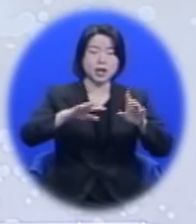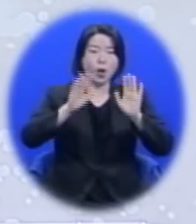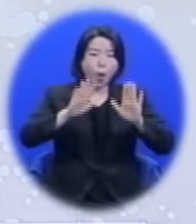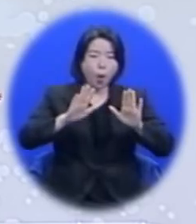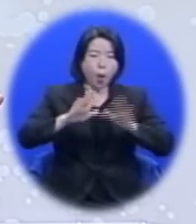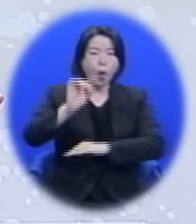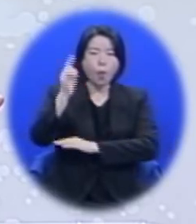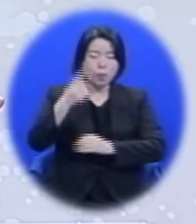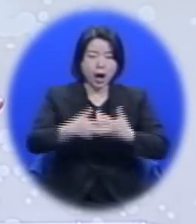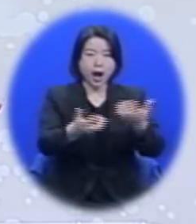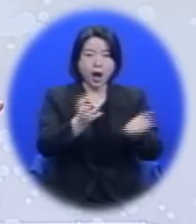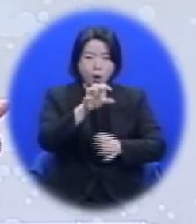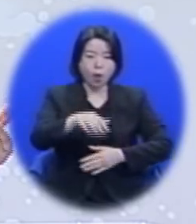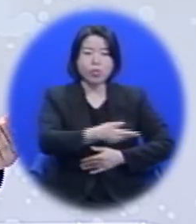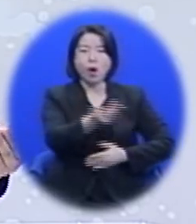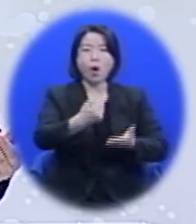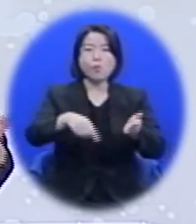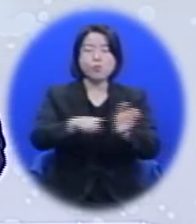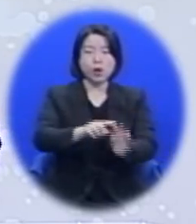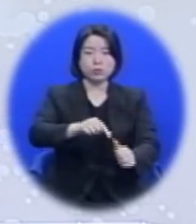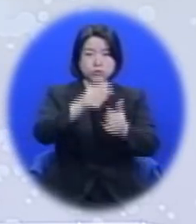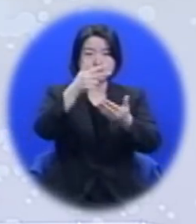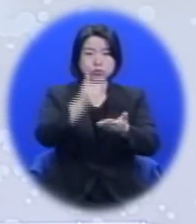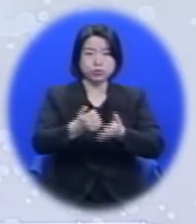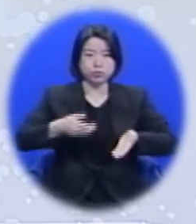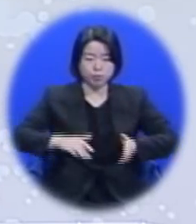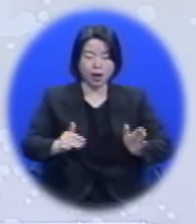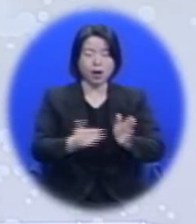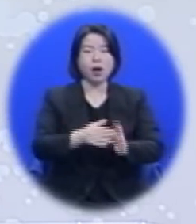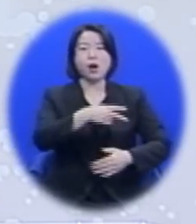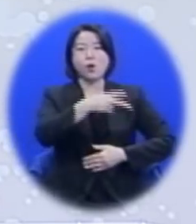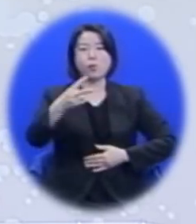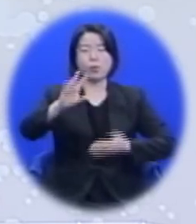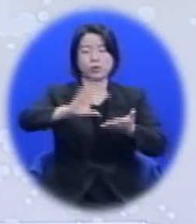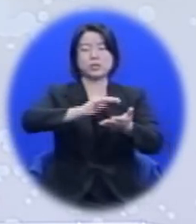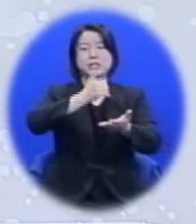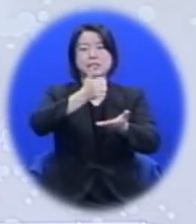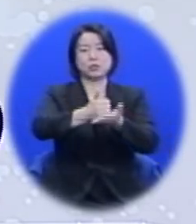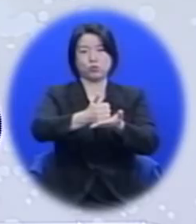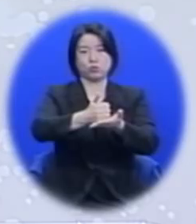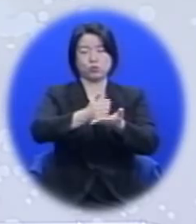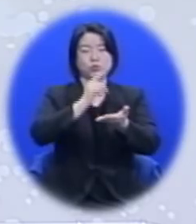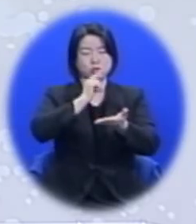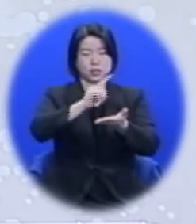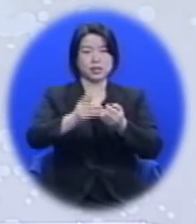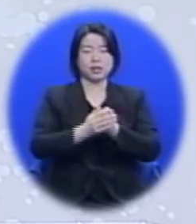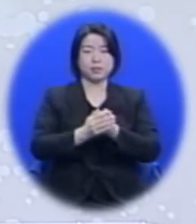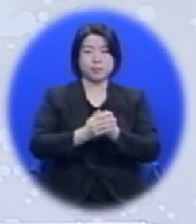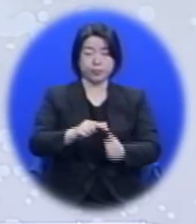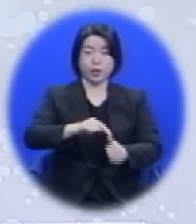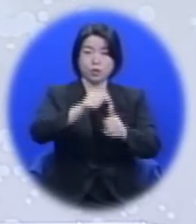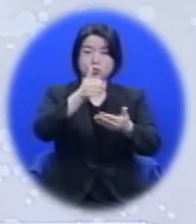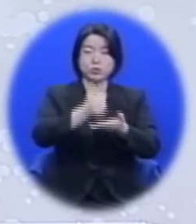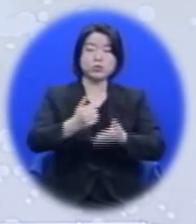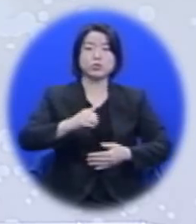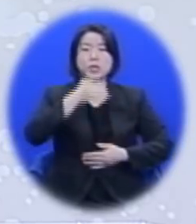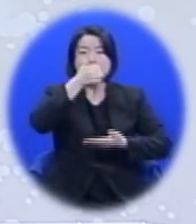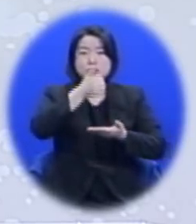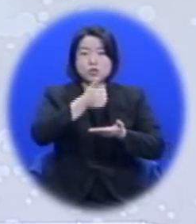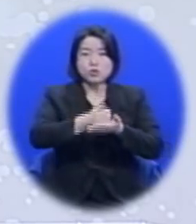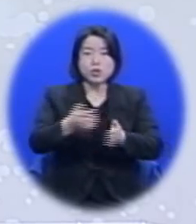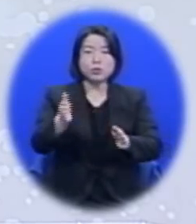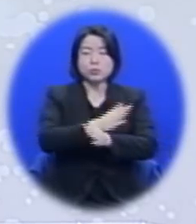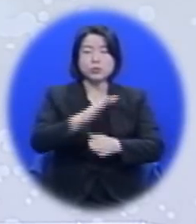위하여 구주가 나셨으니 곧 그리스도 주시니라. 구주는 우리를 죄에서 지옥에 갈 수밖에